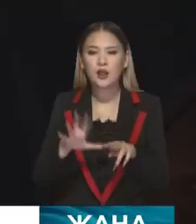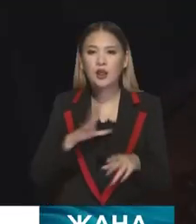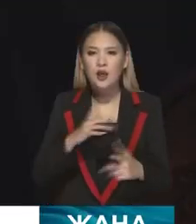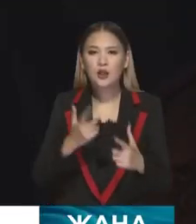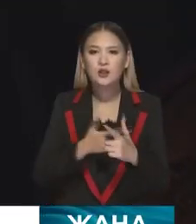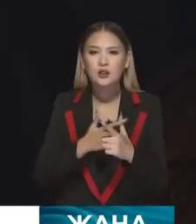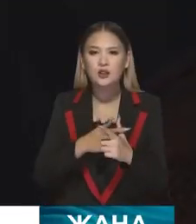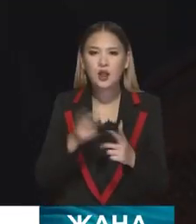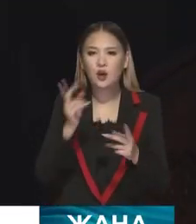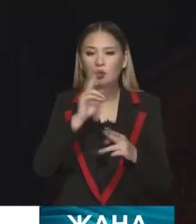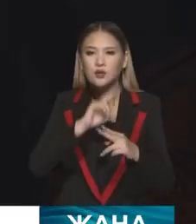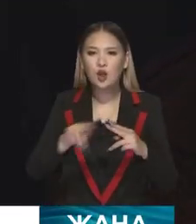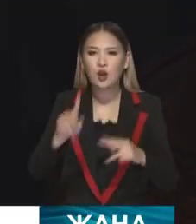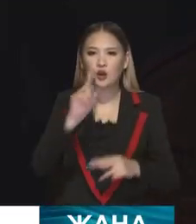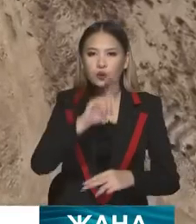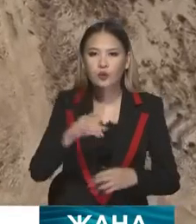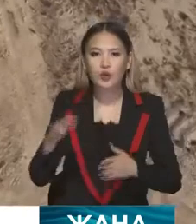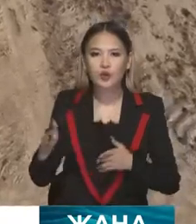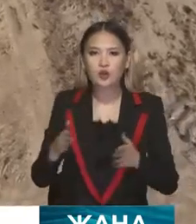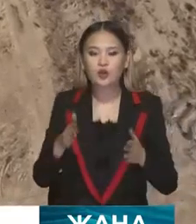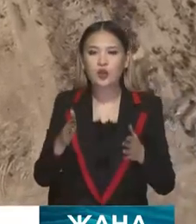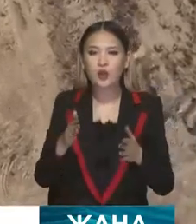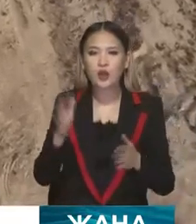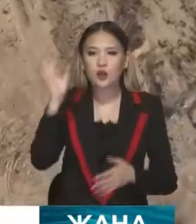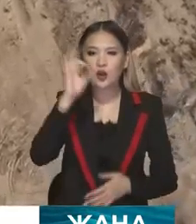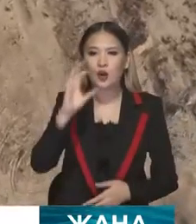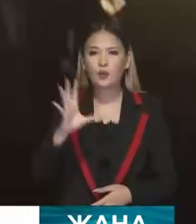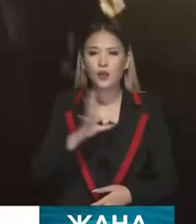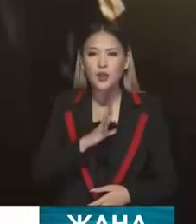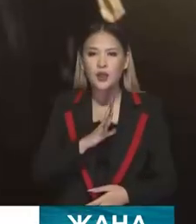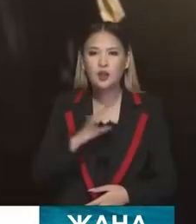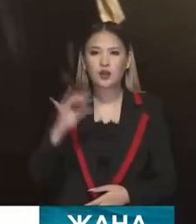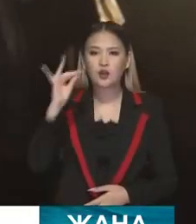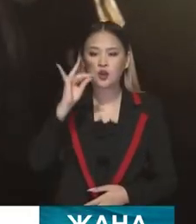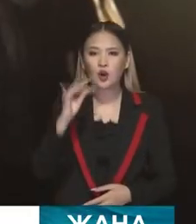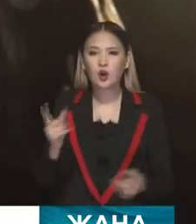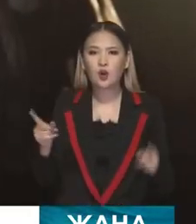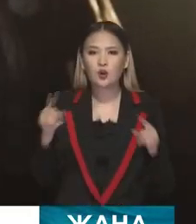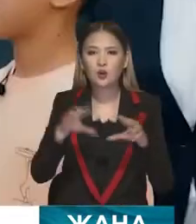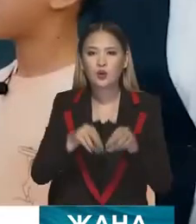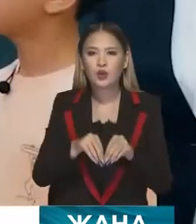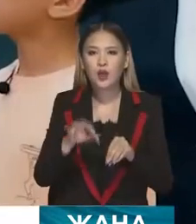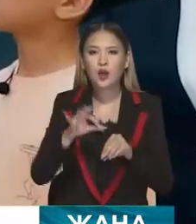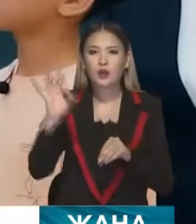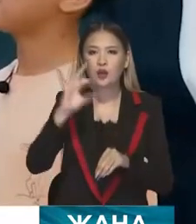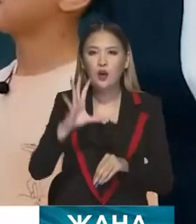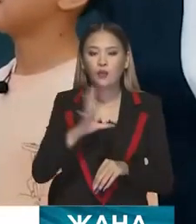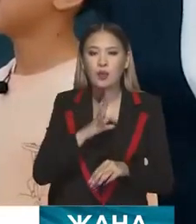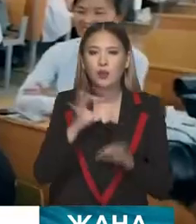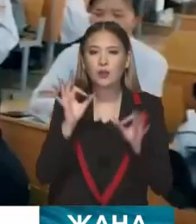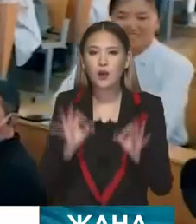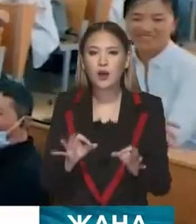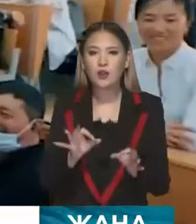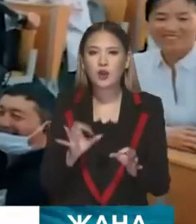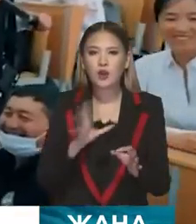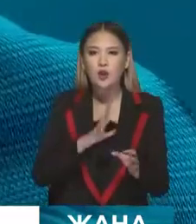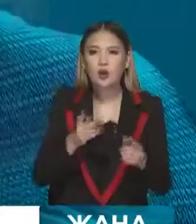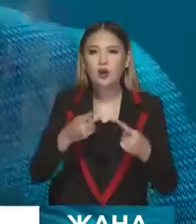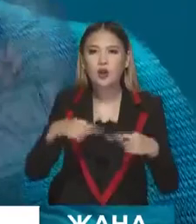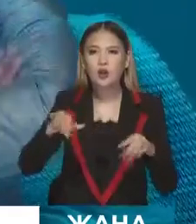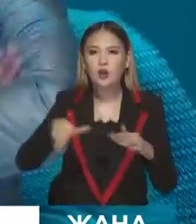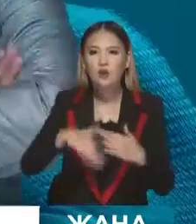өлмейтін тарихи ұлы жолдың жаңа тармағы. Ханға да қараға да ортақ. Ендеше әділетті қоғам мен жаңа Қазақстан